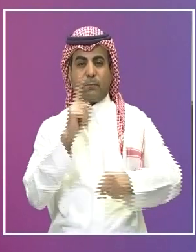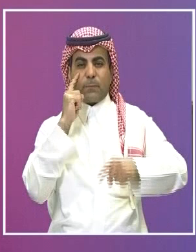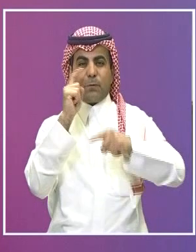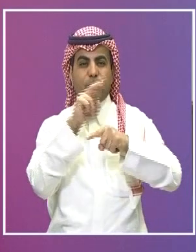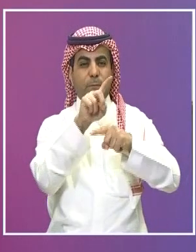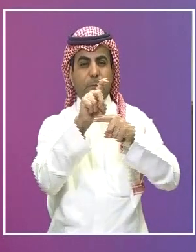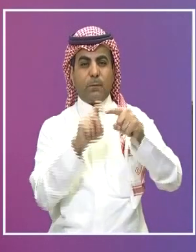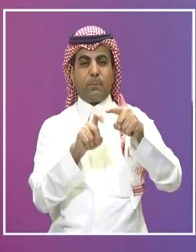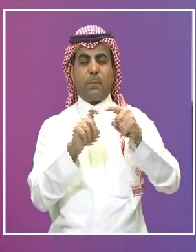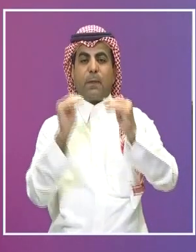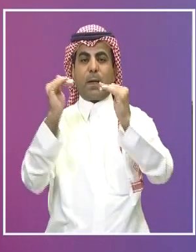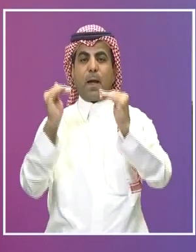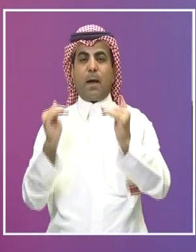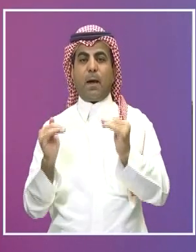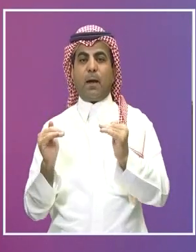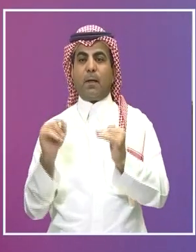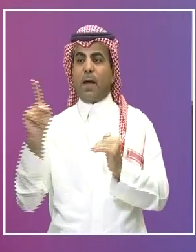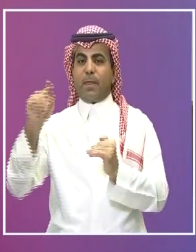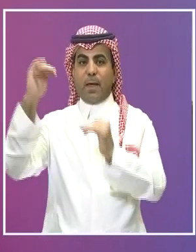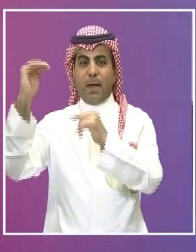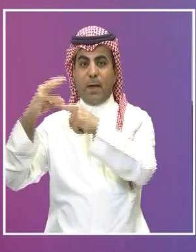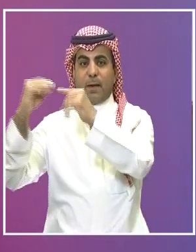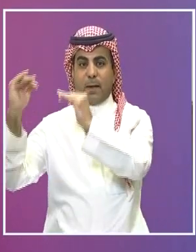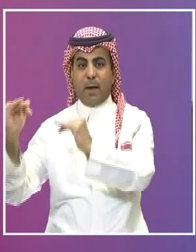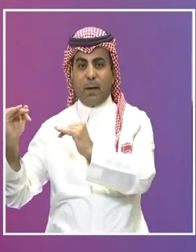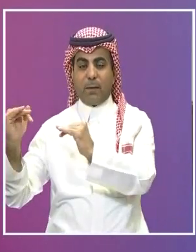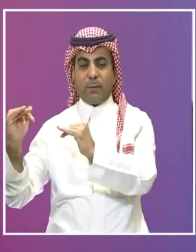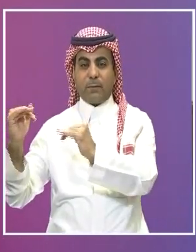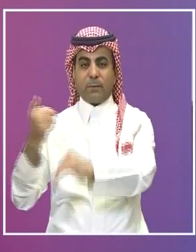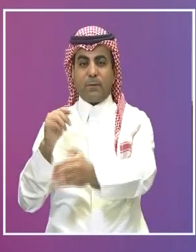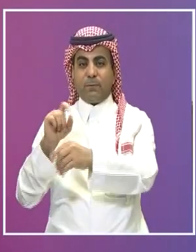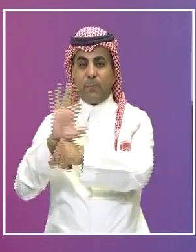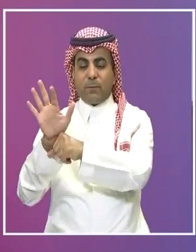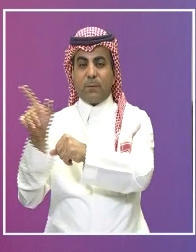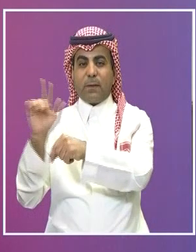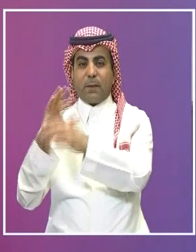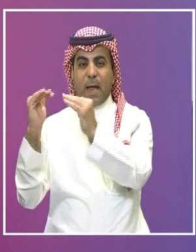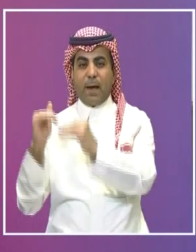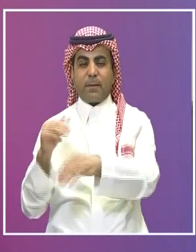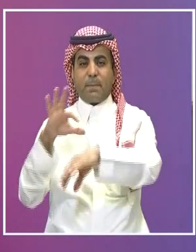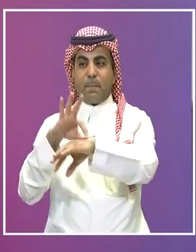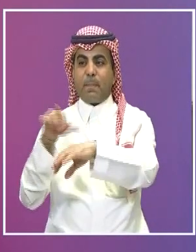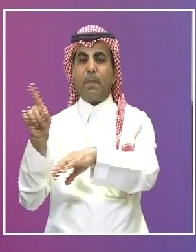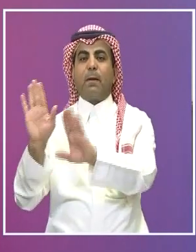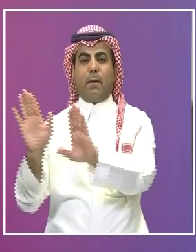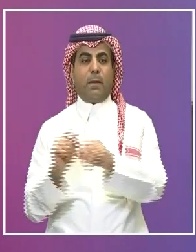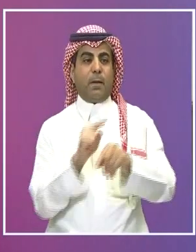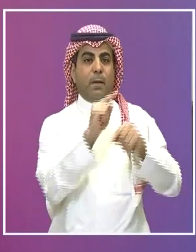تتبع المنحنى للحالات الإصابات بأسبوعين أو أكثر من ذلك بشيء قليل. ولاحظوا أن المنحنى